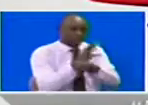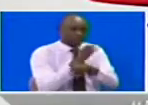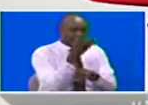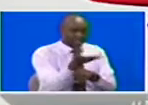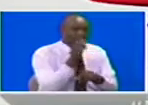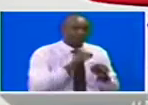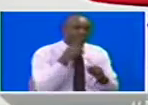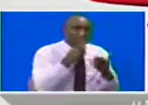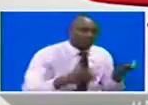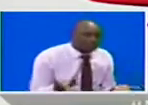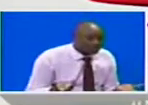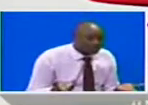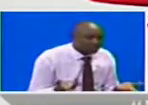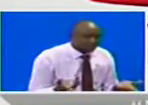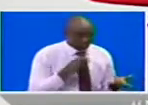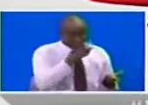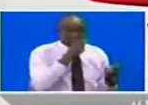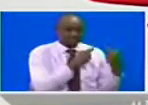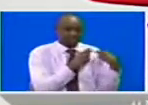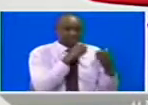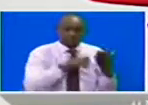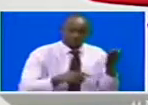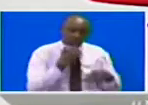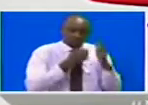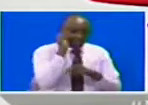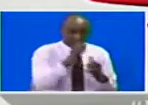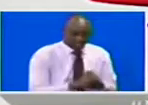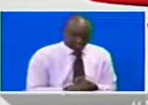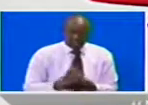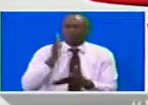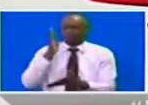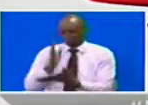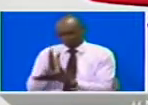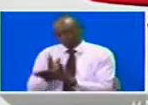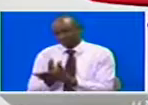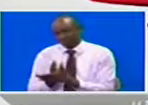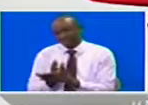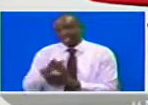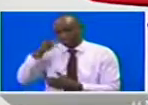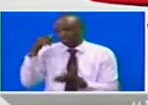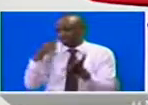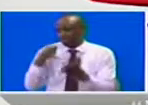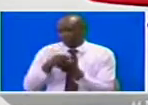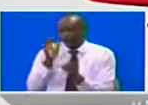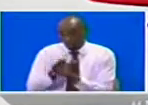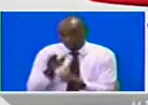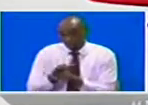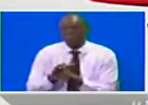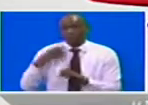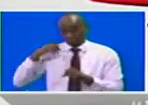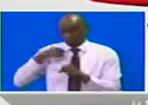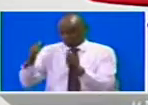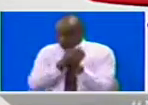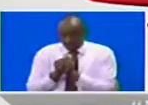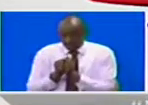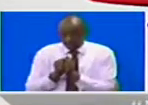unaweza kumwambia mchango wake ni upi katika kujenga hili taifa? Aswa wanahusika pakubwa katika kuwaleta watu